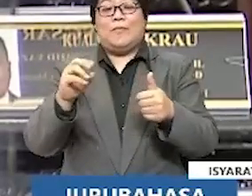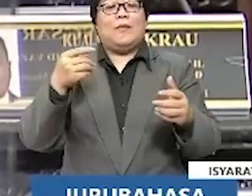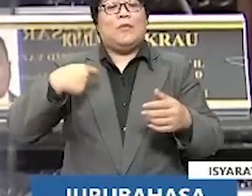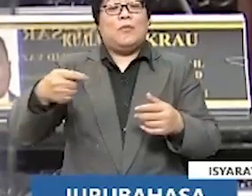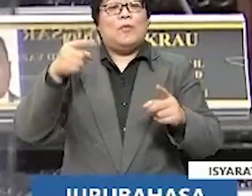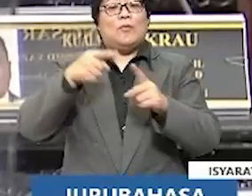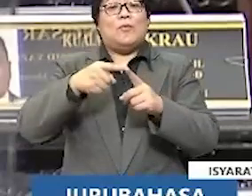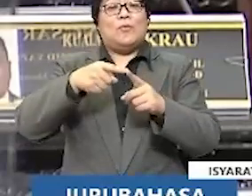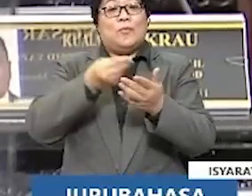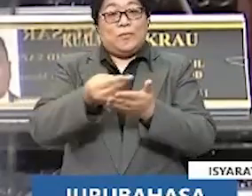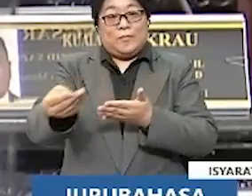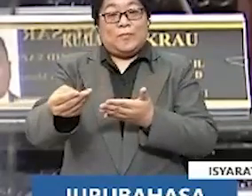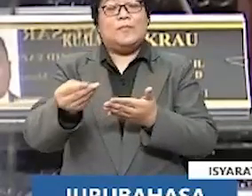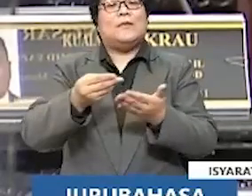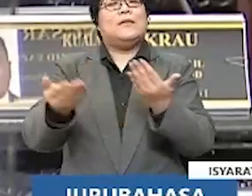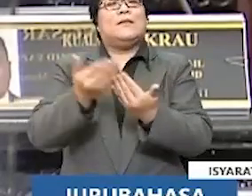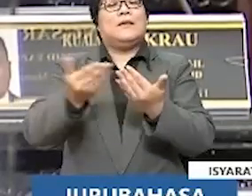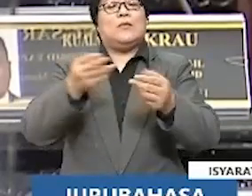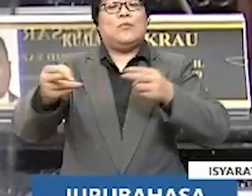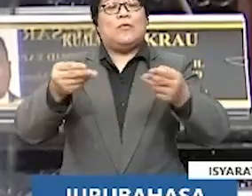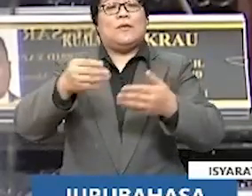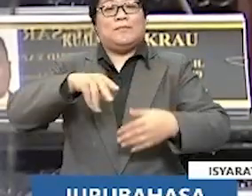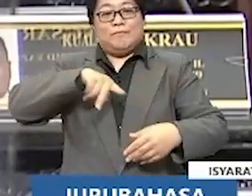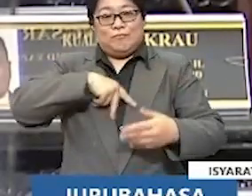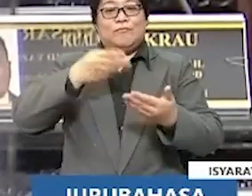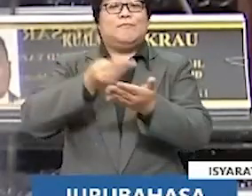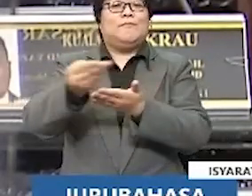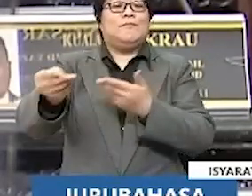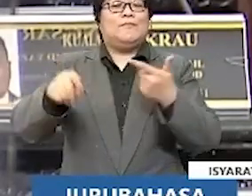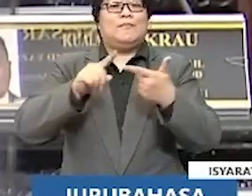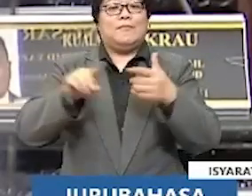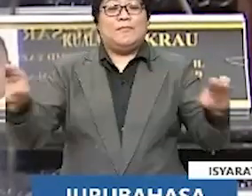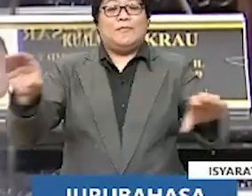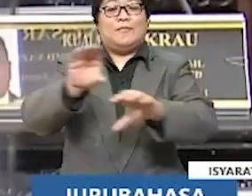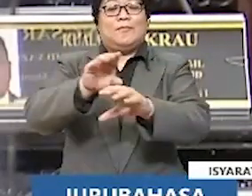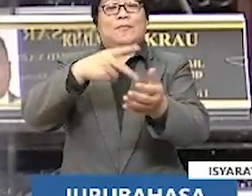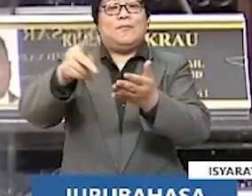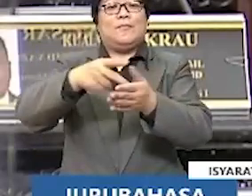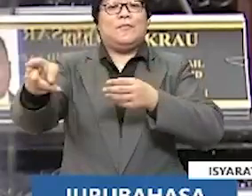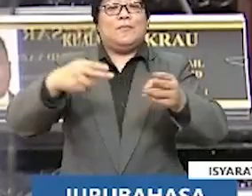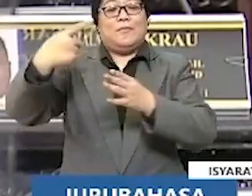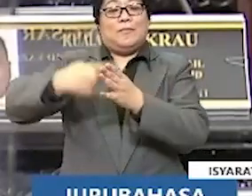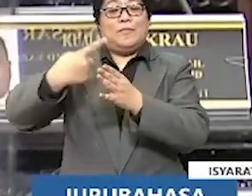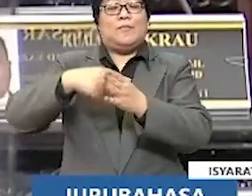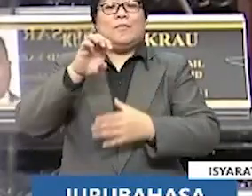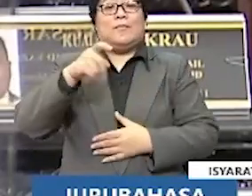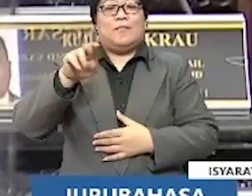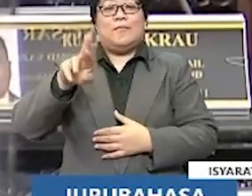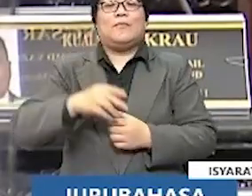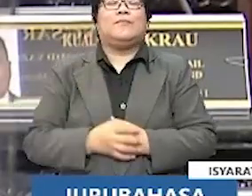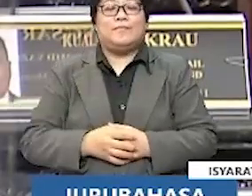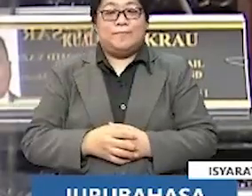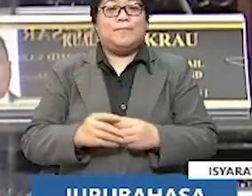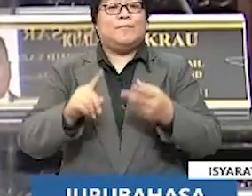own untuk memudahkan urusan pemilikan, memberi subsidi dari segi bayaran pengurusan bulan PPR,